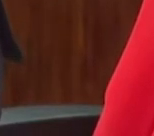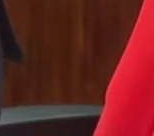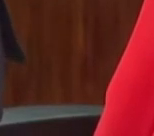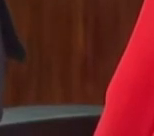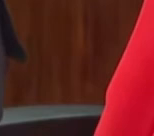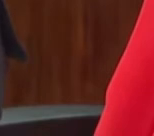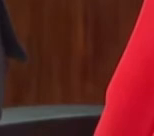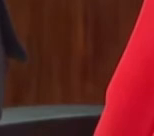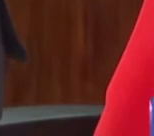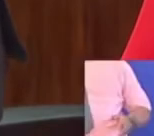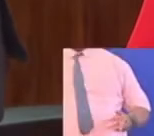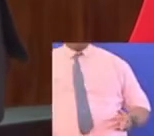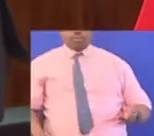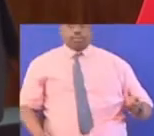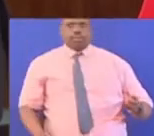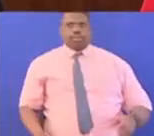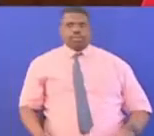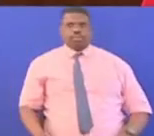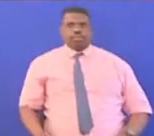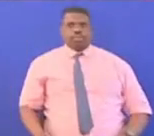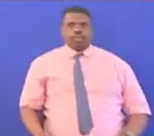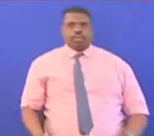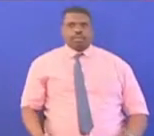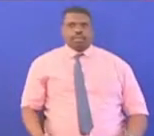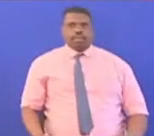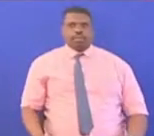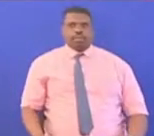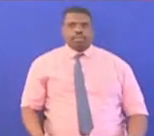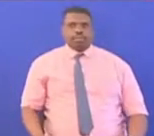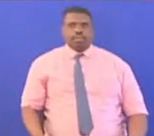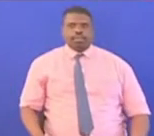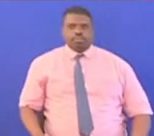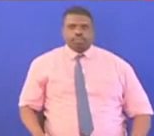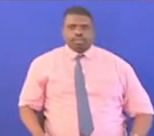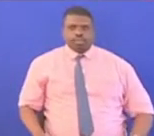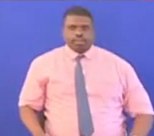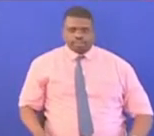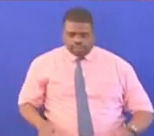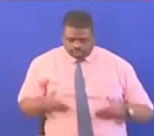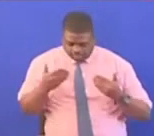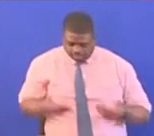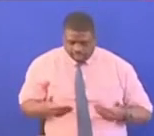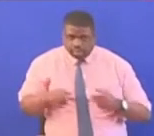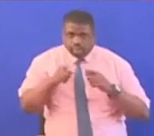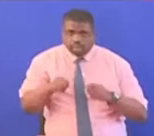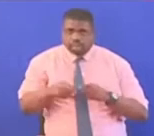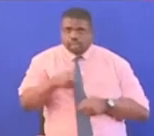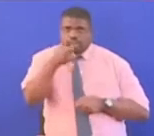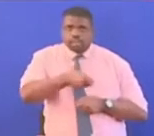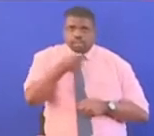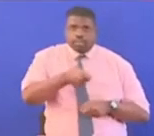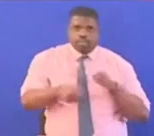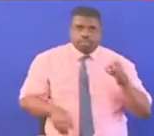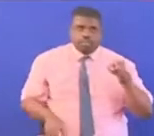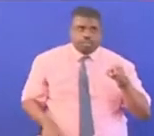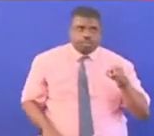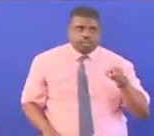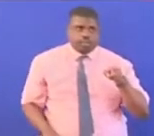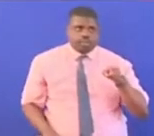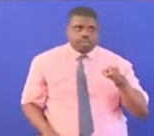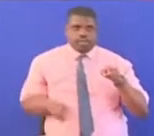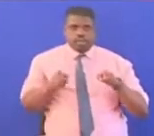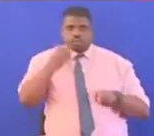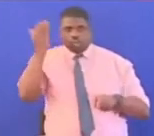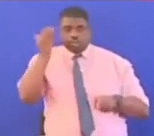hifadhi ya taifa kwa chini ya TFS. Na isi mwingine ni Daktari Samia Suluhu Hassan, ninampongeza sana jinsi alivyo